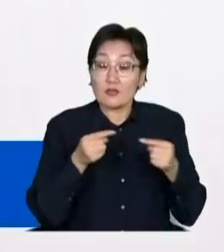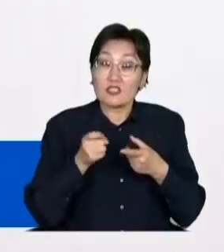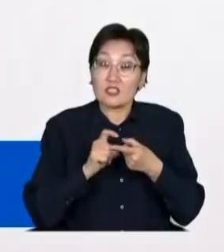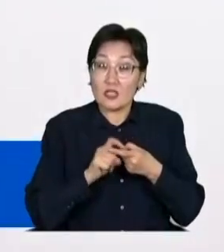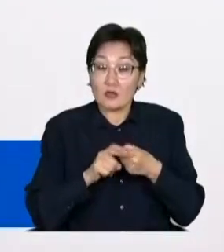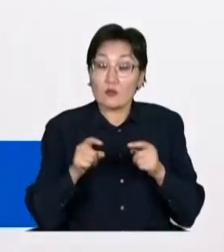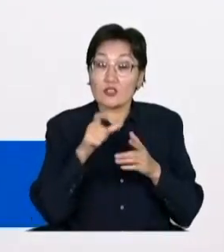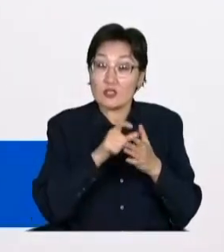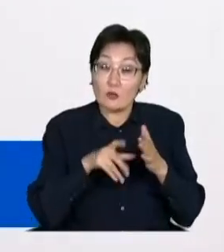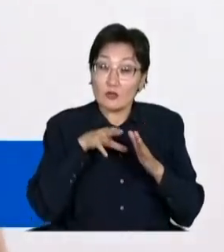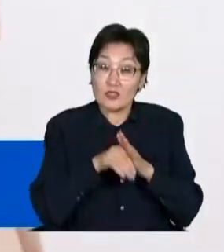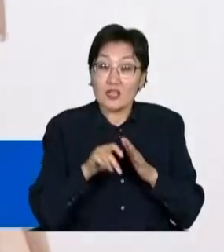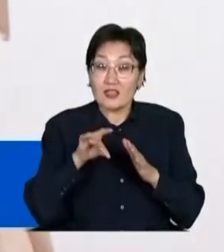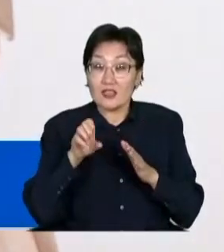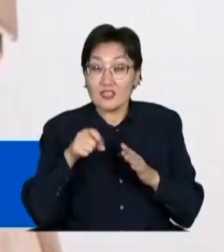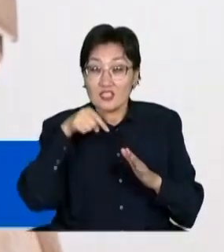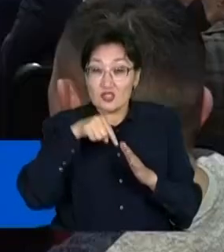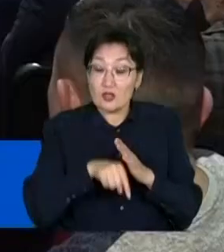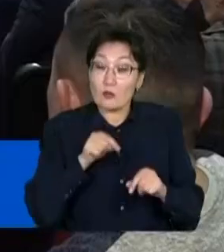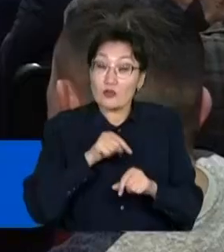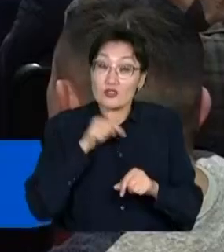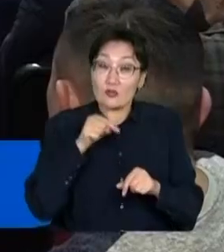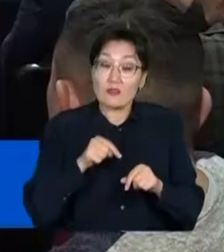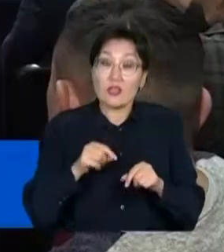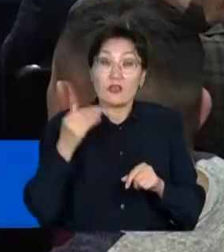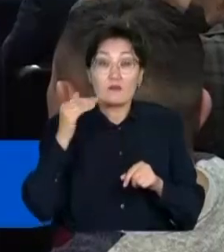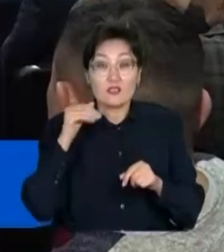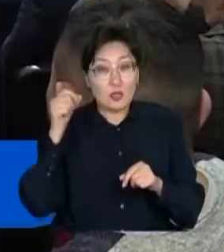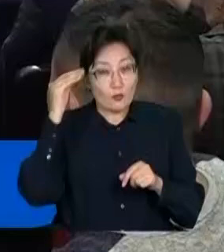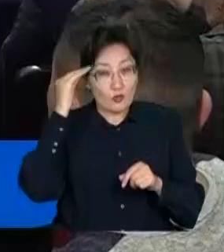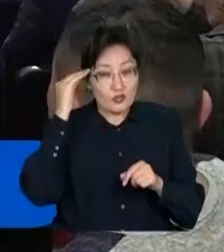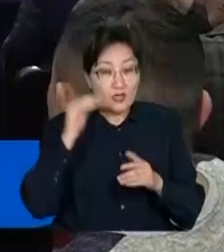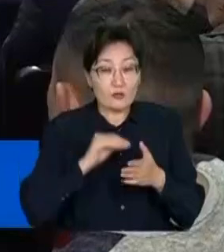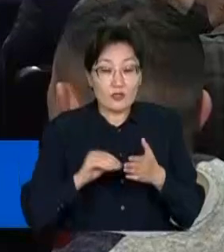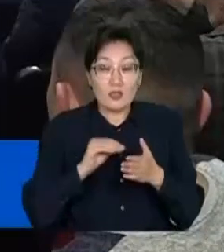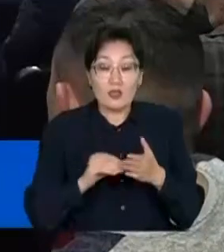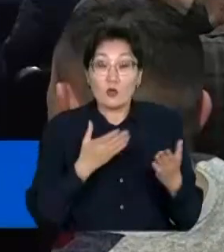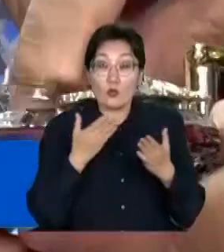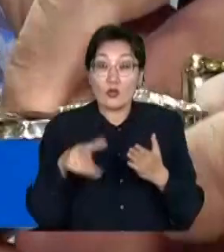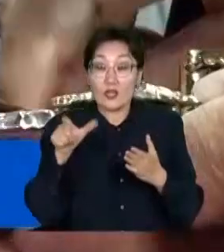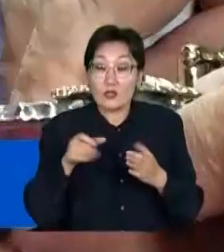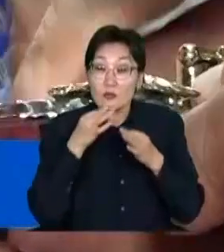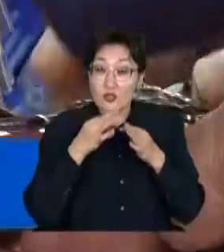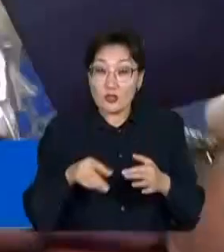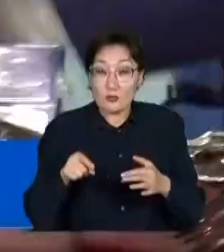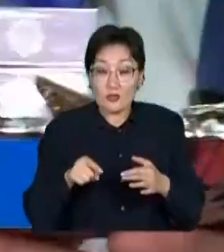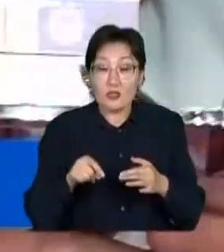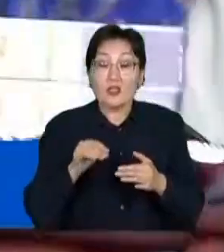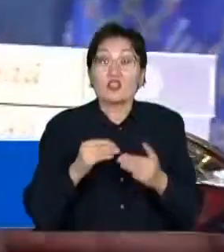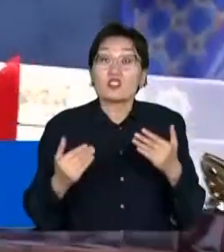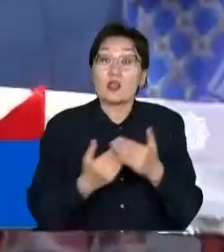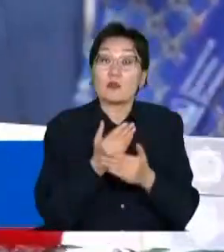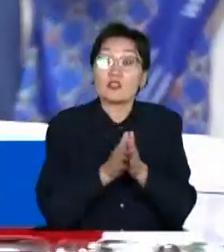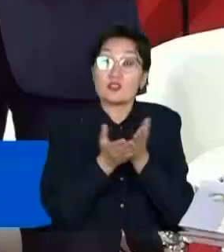Жыр жинағындағы лирикалық ішкі иірімдерімен қоса философиялық ой түйуі оқырман көңілінен шығатын анық. Сиясы кетпеген